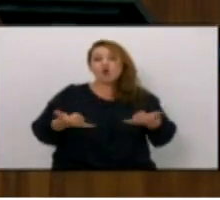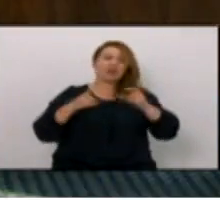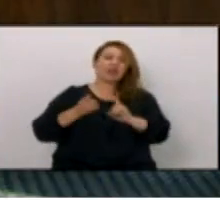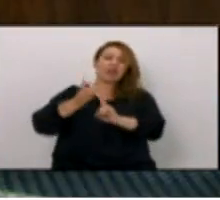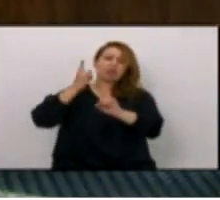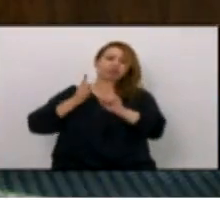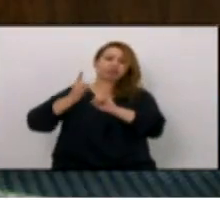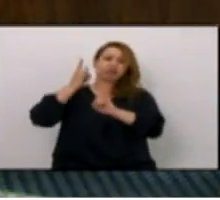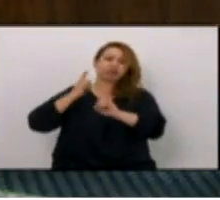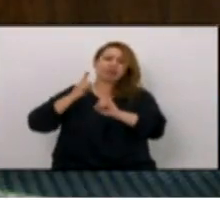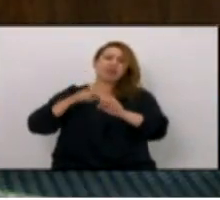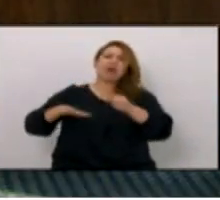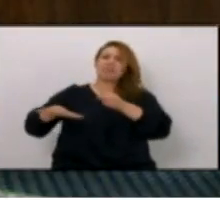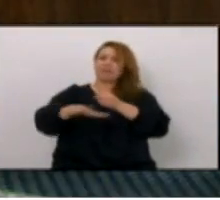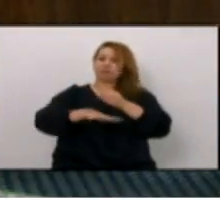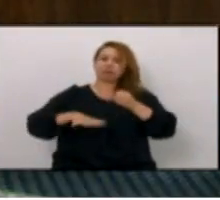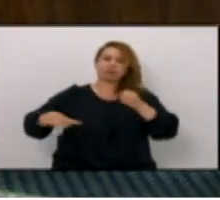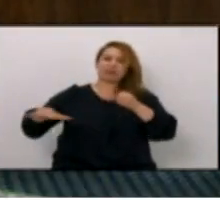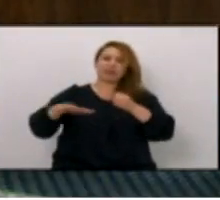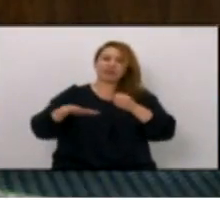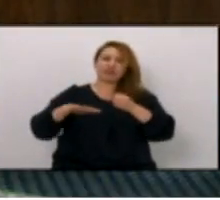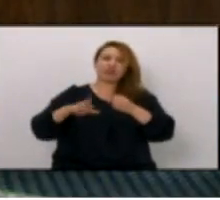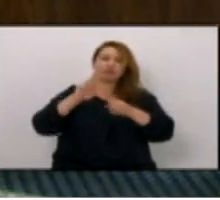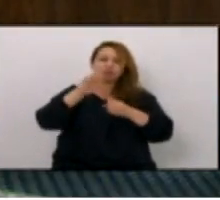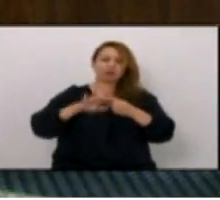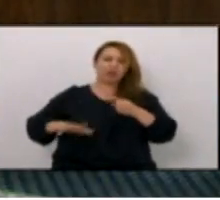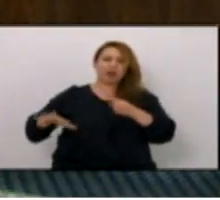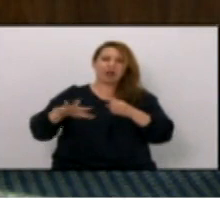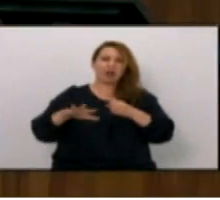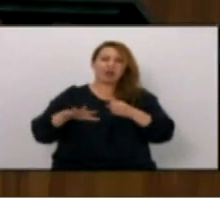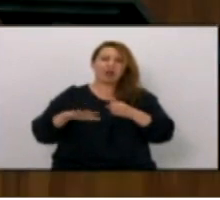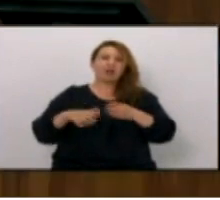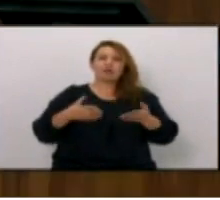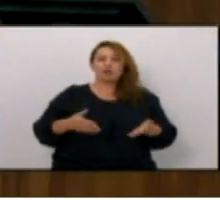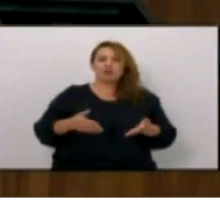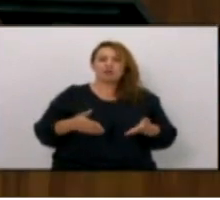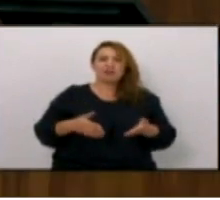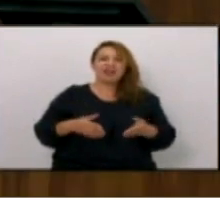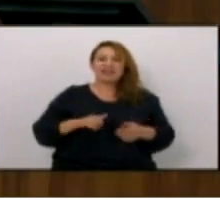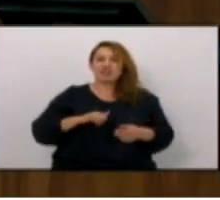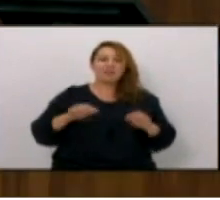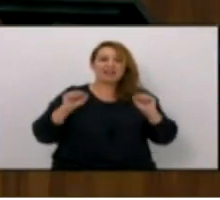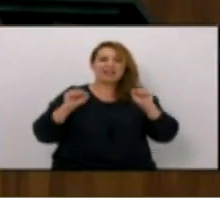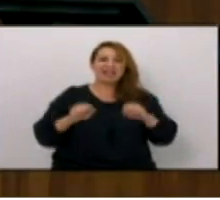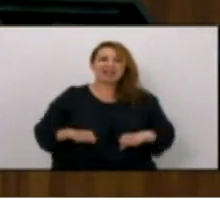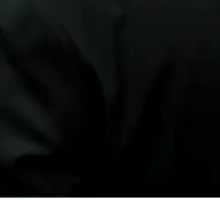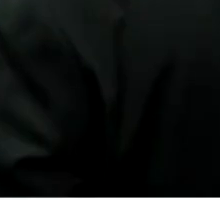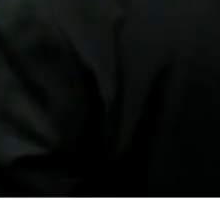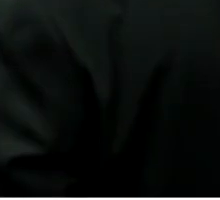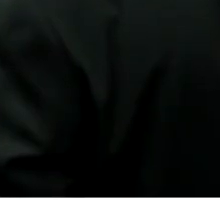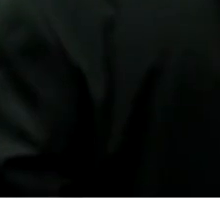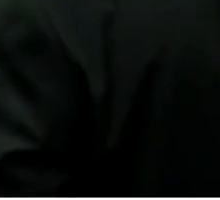حتى من قال بأن هذا البرلمان نابع من إرادة الرئيس عبد المجيد تبون، نعم. وهم لا يريدون عرقلة